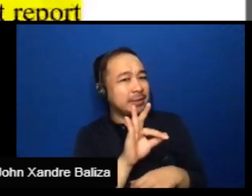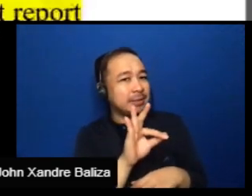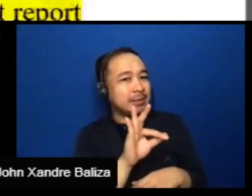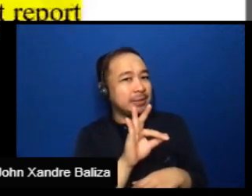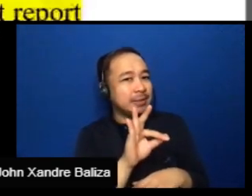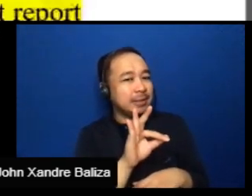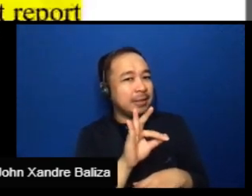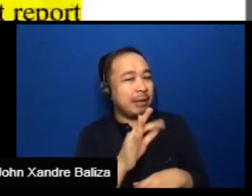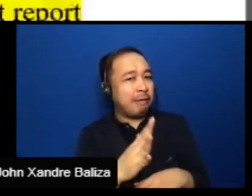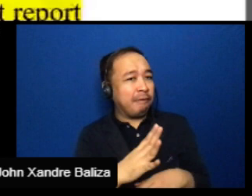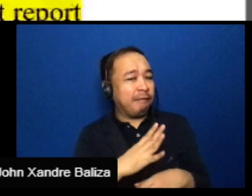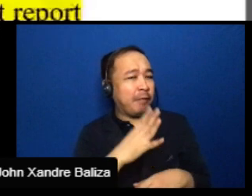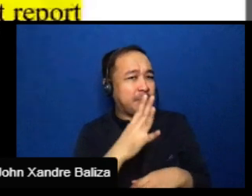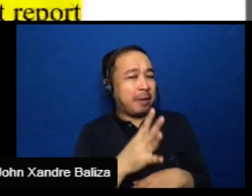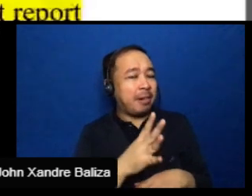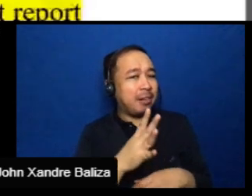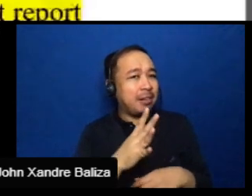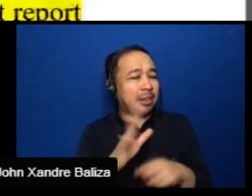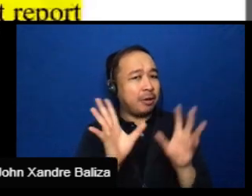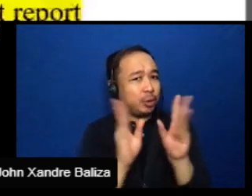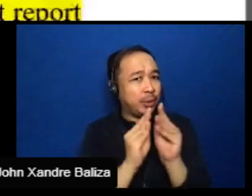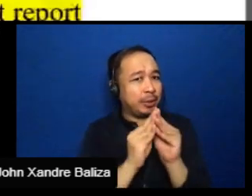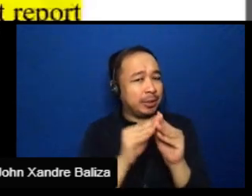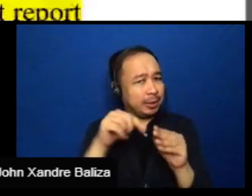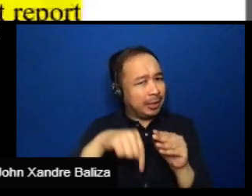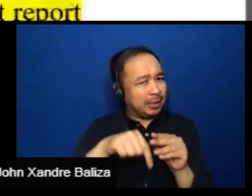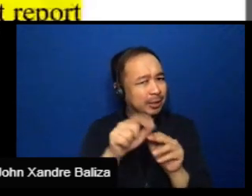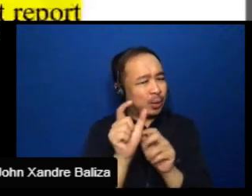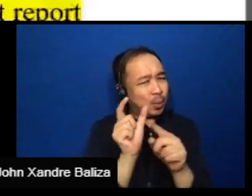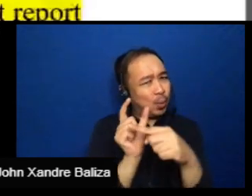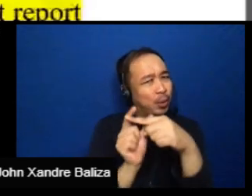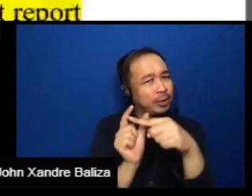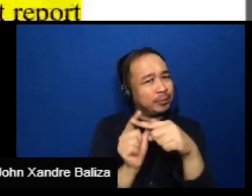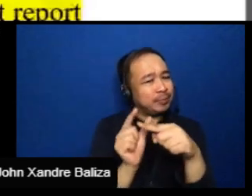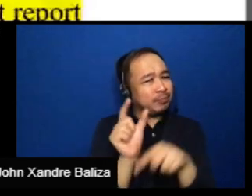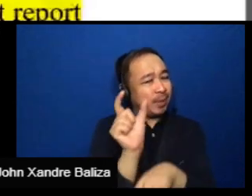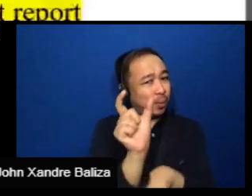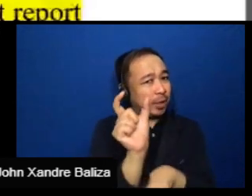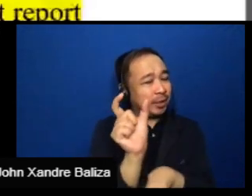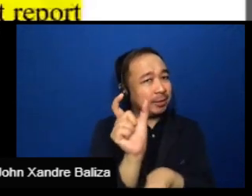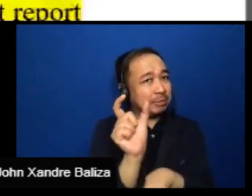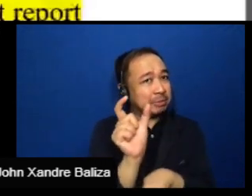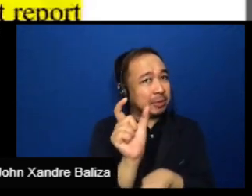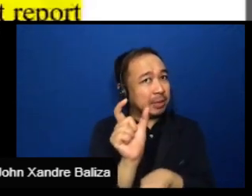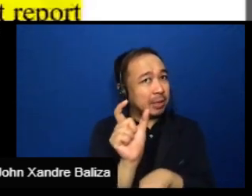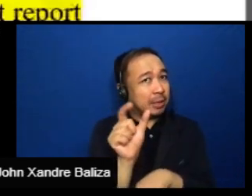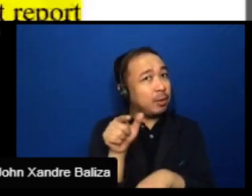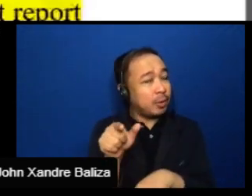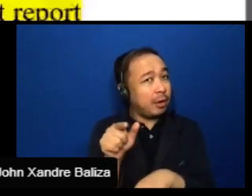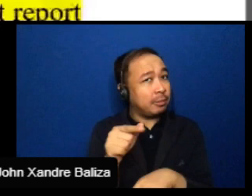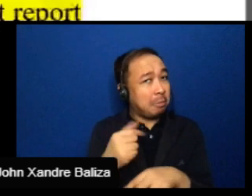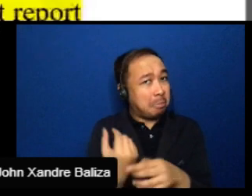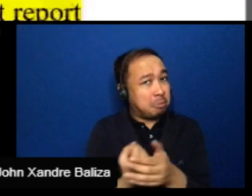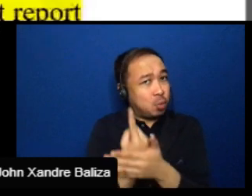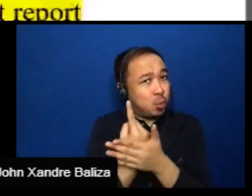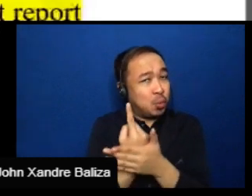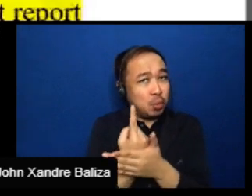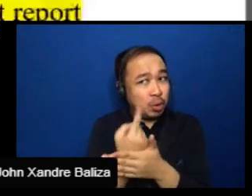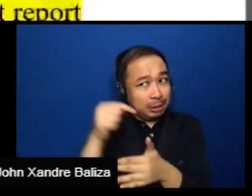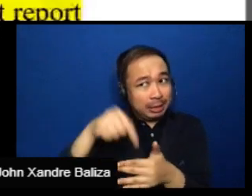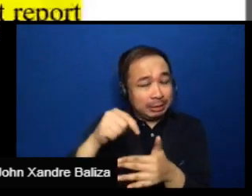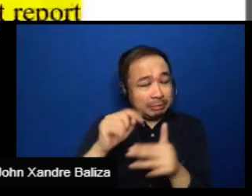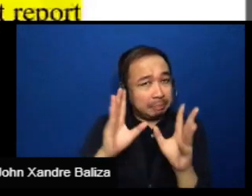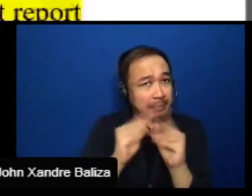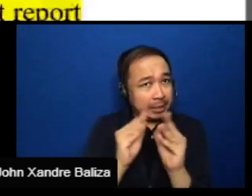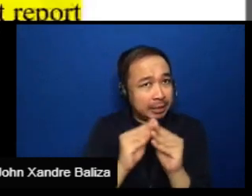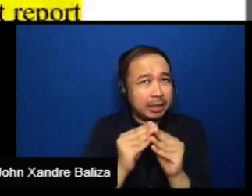者在近期这个联合国的会议中使用过？因为我们也觉得这个词很陌生，还想请秘书处